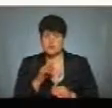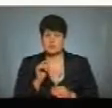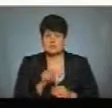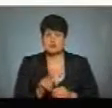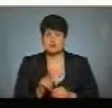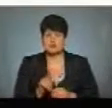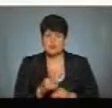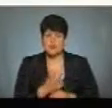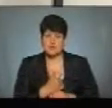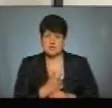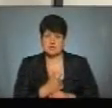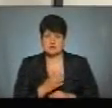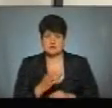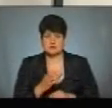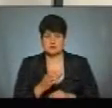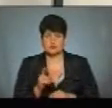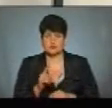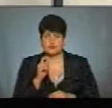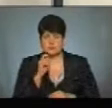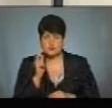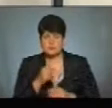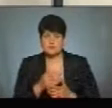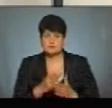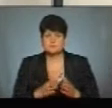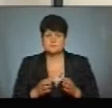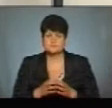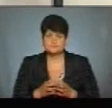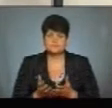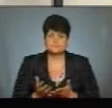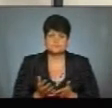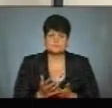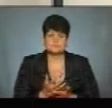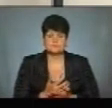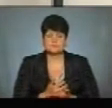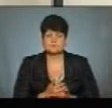заявою про те, що хотілося, щоб в Законі України про політичні партії забрали